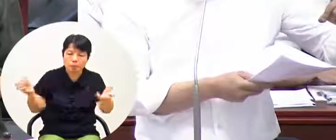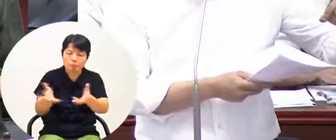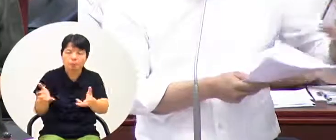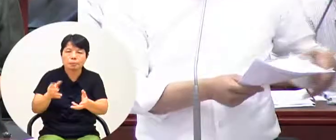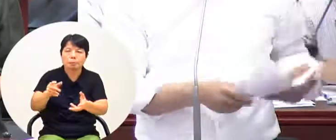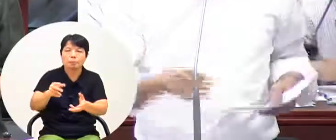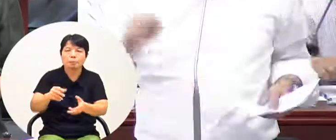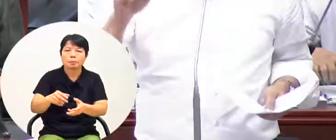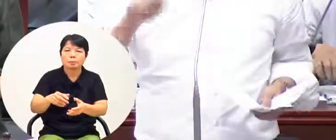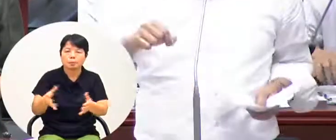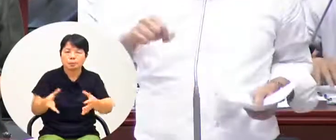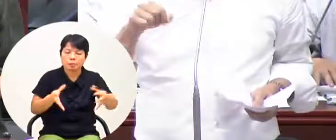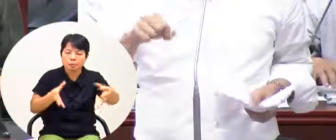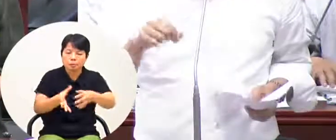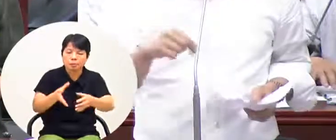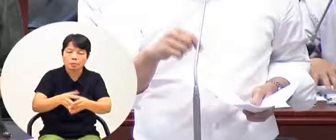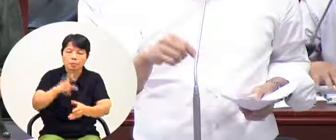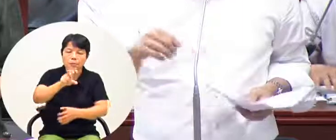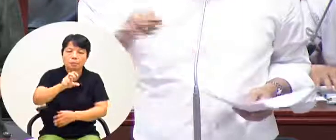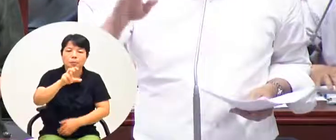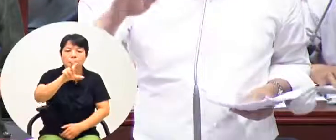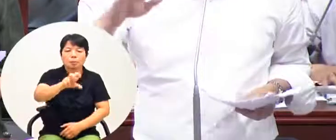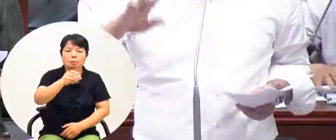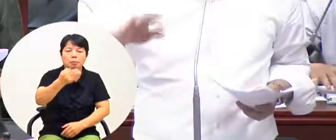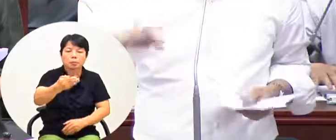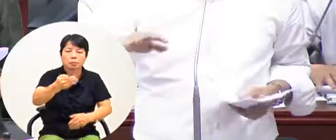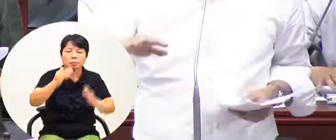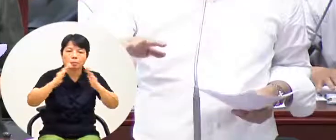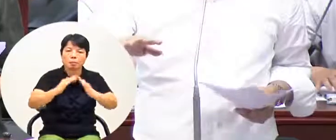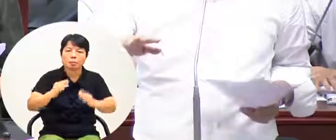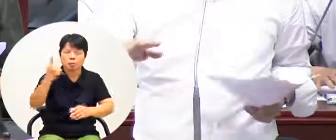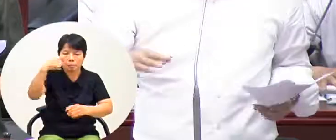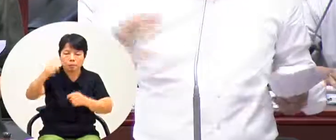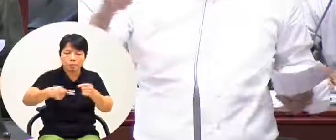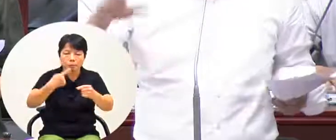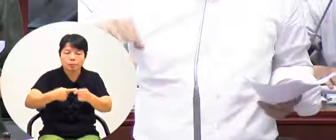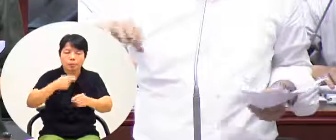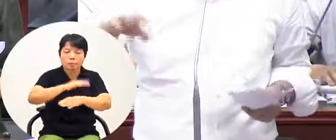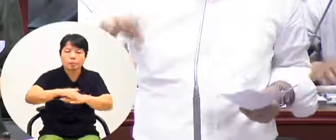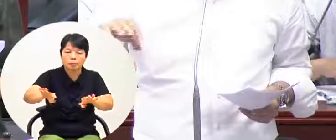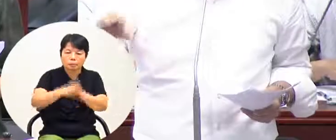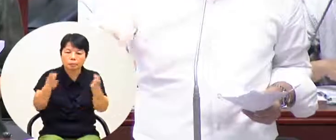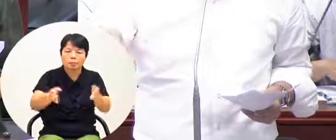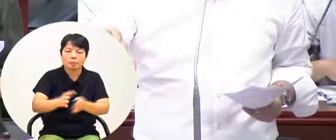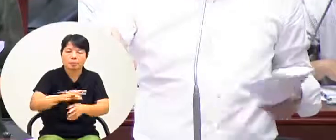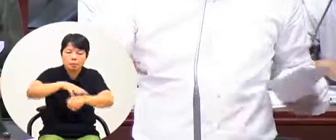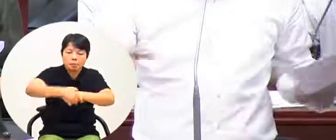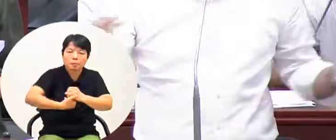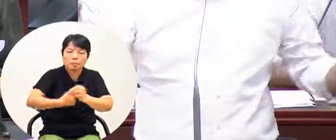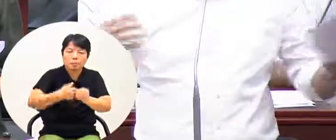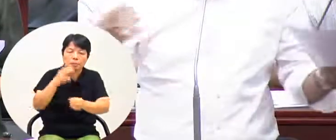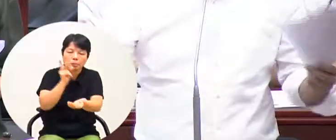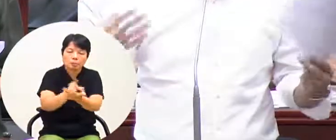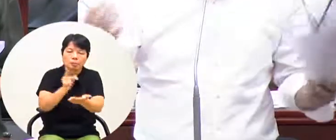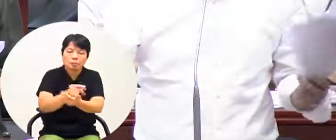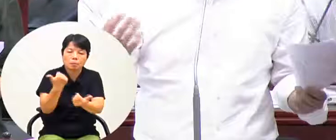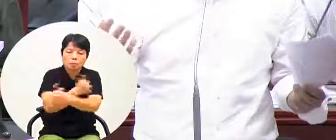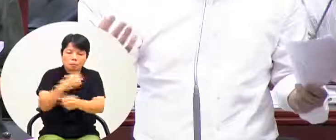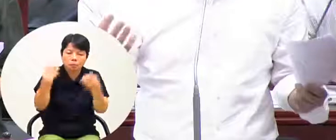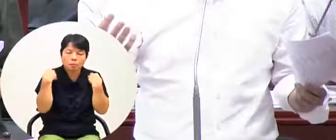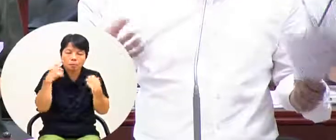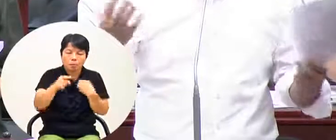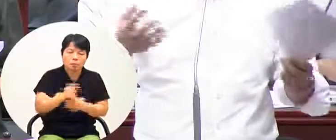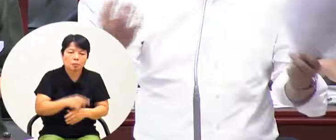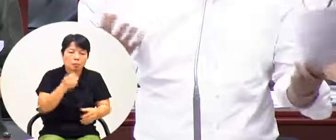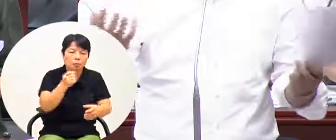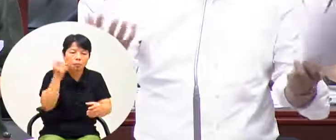79户。那明年开始我们也会再用包租代管，等于是找专业中介业者去鼓励民间的房